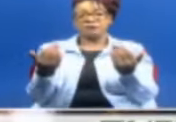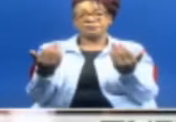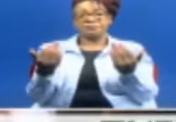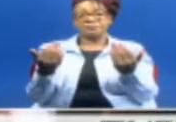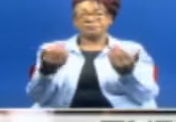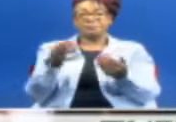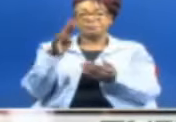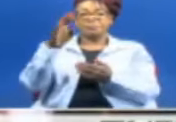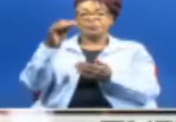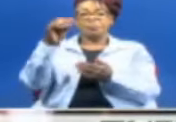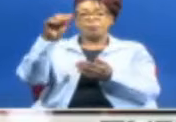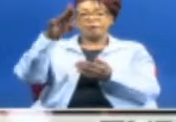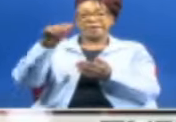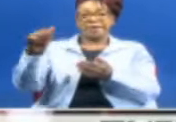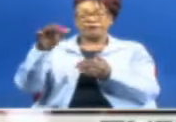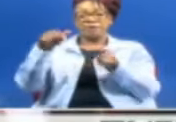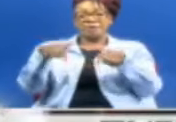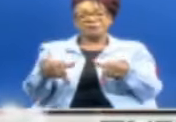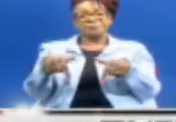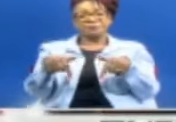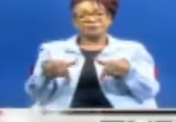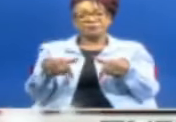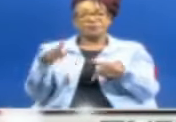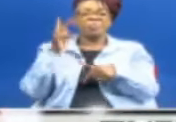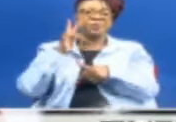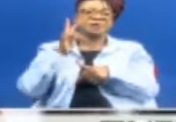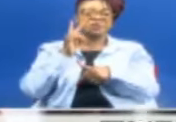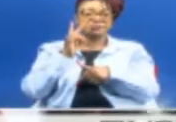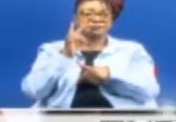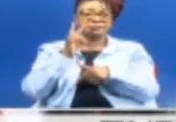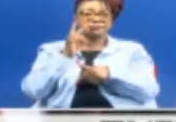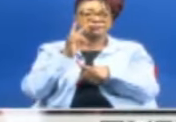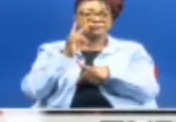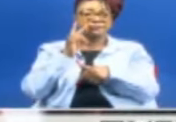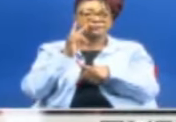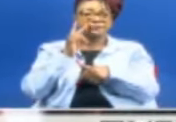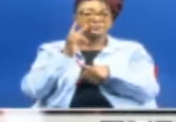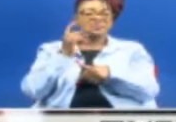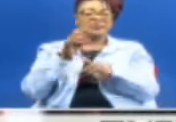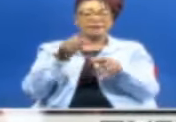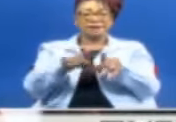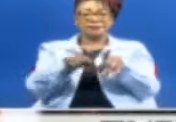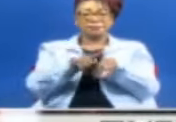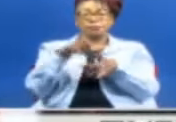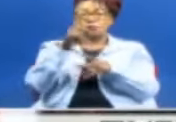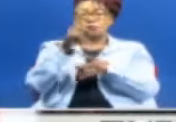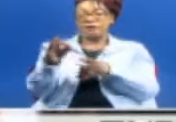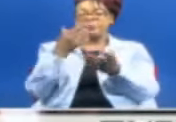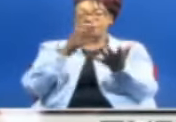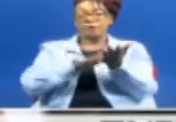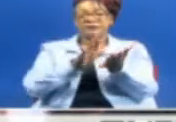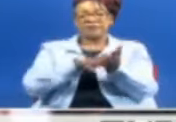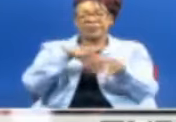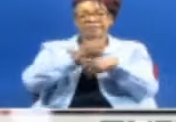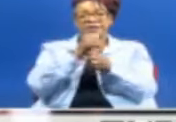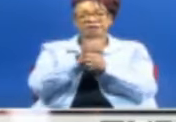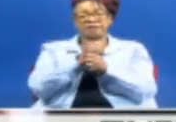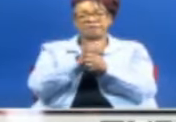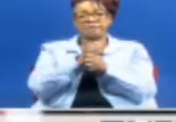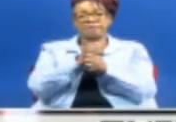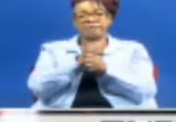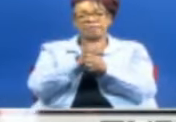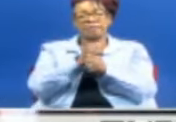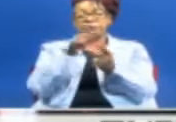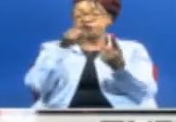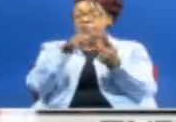Moraa comes from here, from Kisii. And one of the promises I made to my